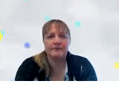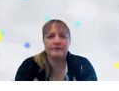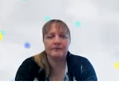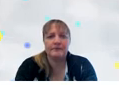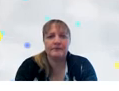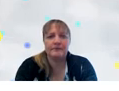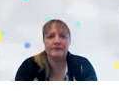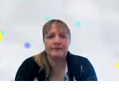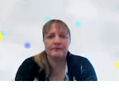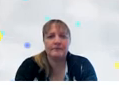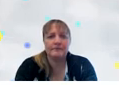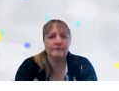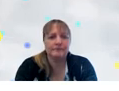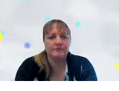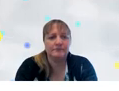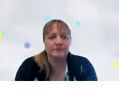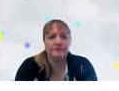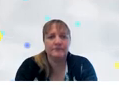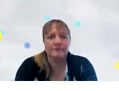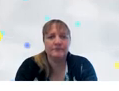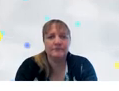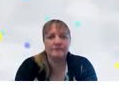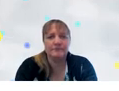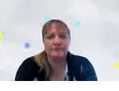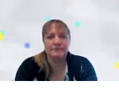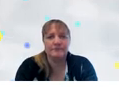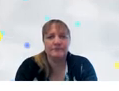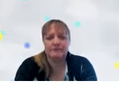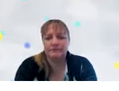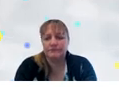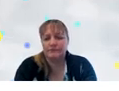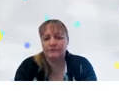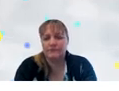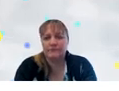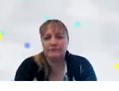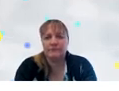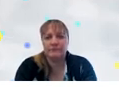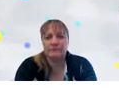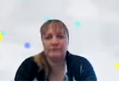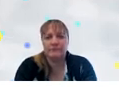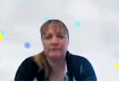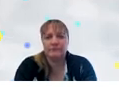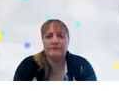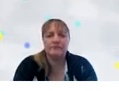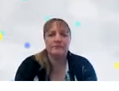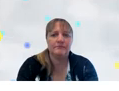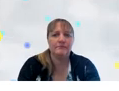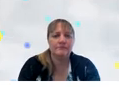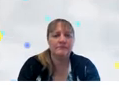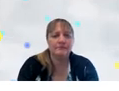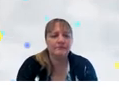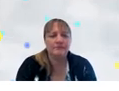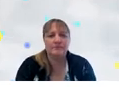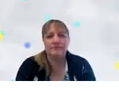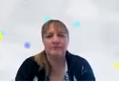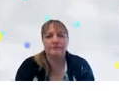astra mit lärm und medienangeboten in brienz nach dem prinzip der äquivalenz gleichermaßen teilhaben können